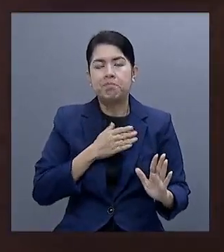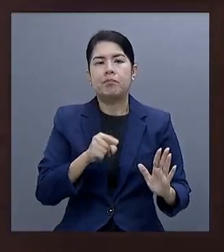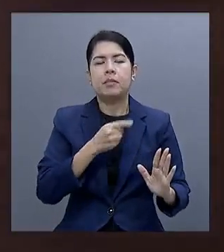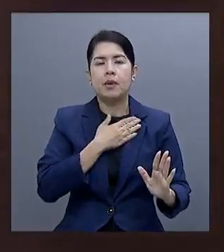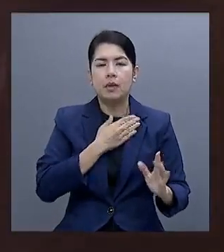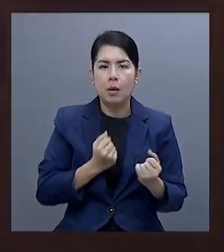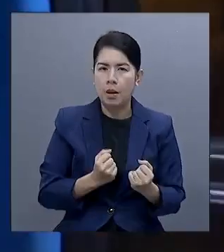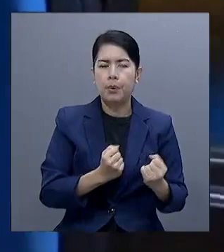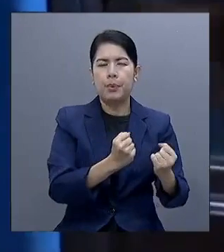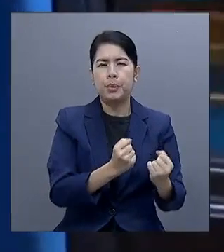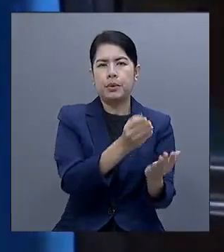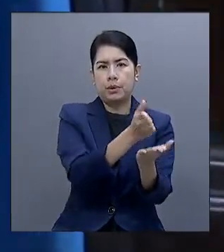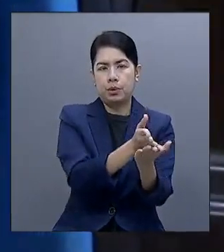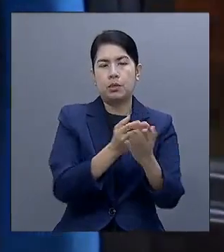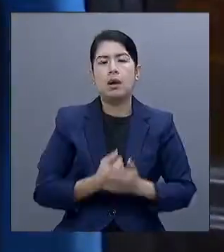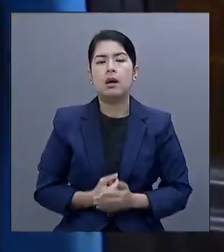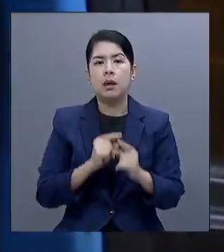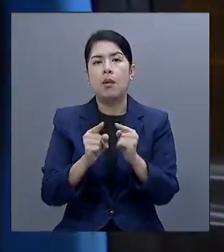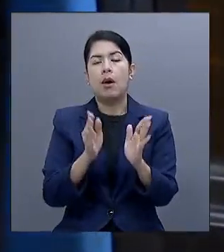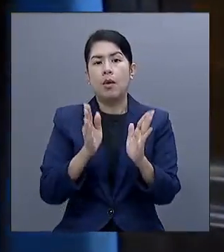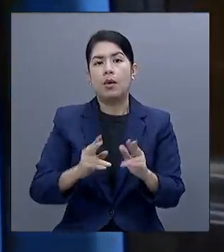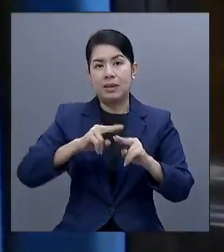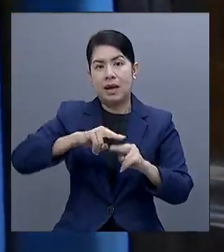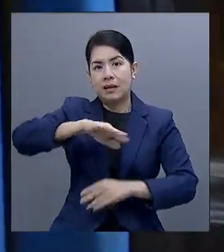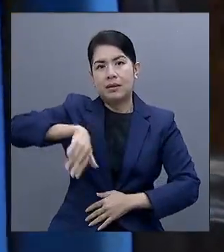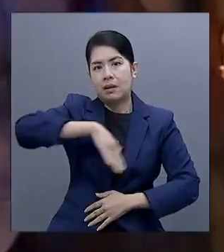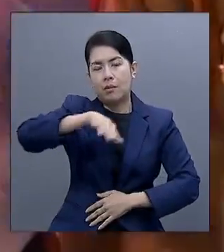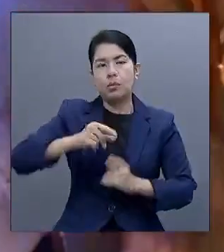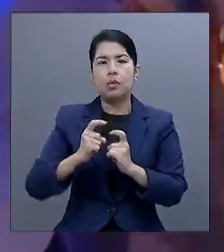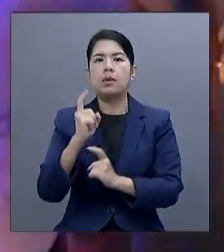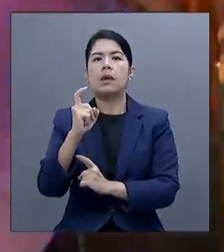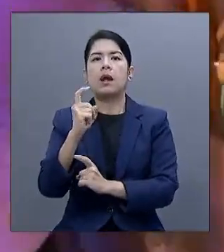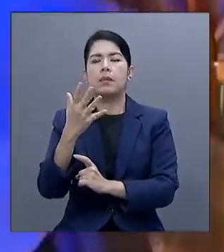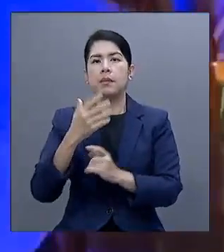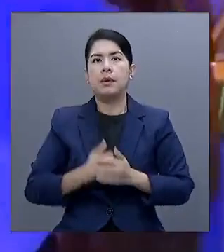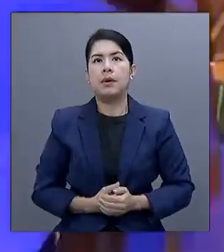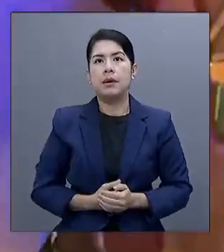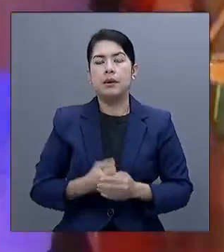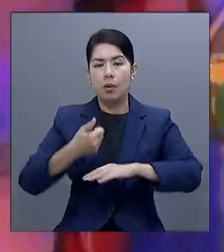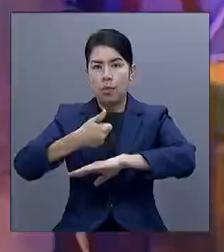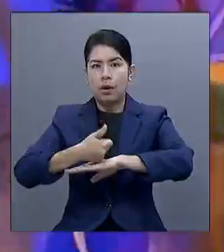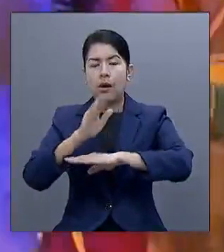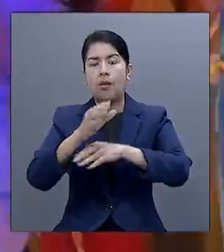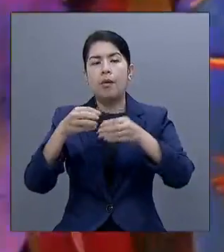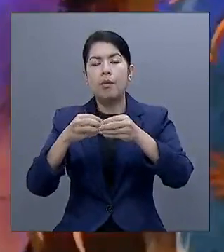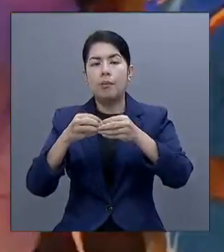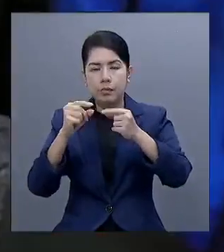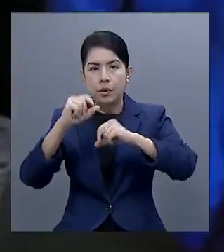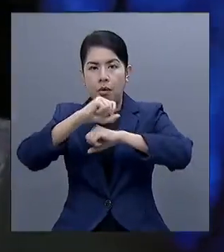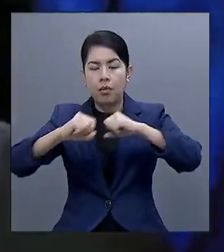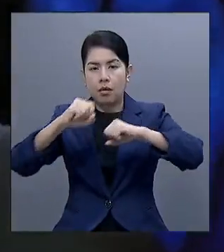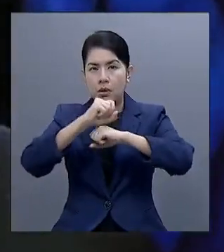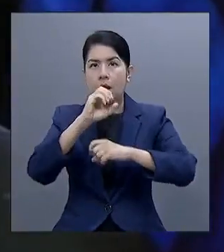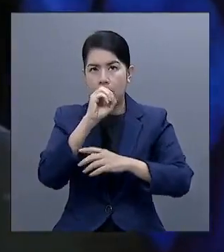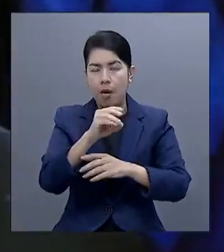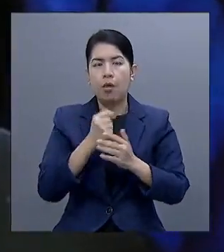างเพราะดีที่ผู้โดยสารบนรถปลอดภัยทั้งหมดค่ะหัวหน้าผู้คุมงานก่อสร้างในช่วงเวลาดังกล่าวก็บอกว่าช่วงที่เกิดเหตุเนี่ยร